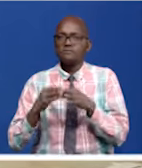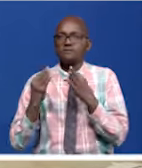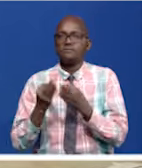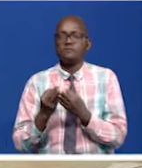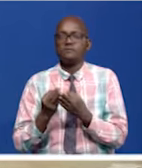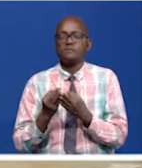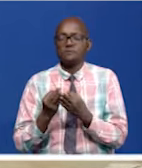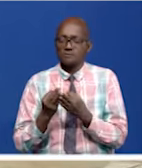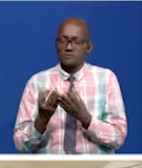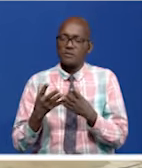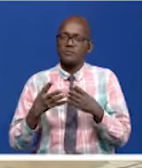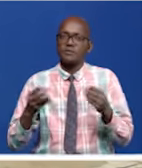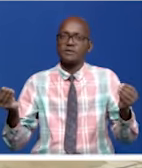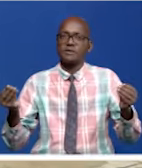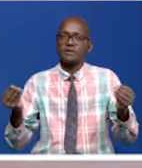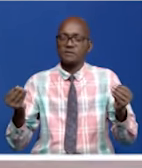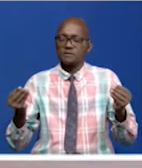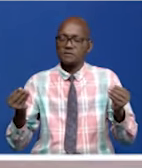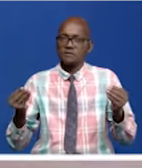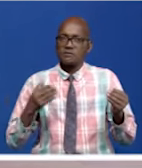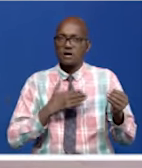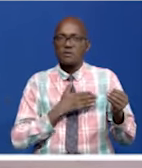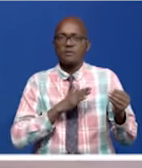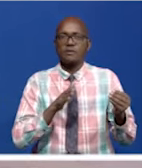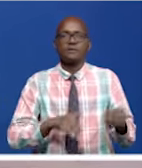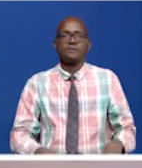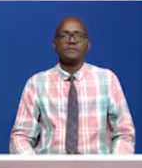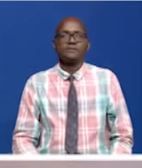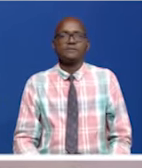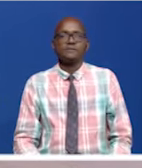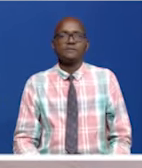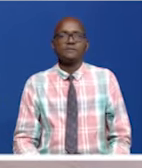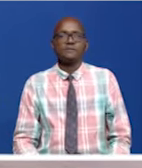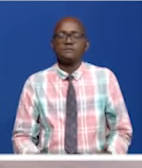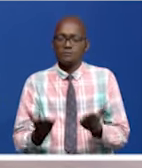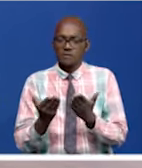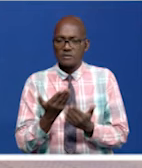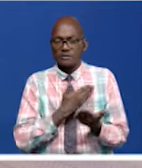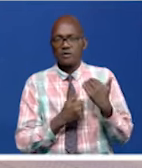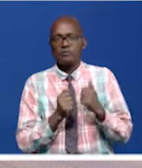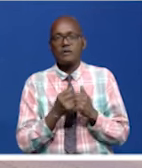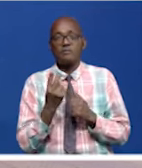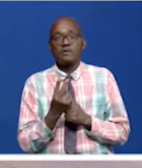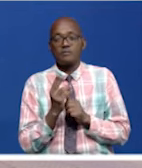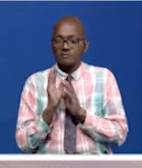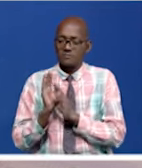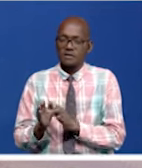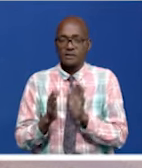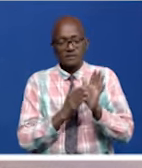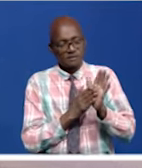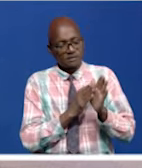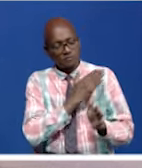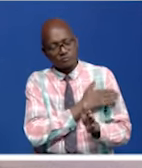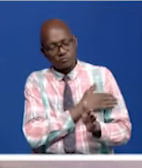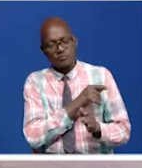wapoteza wapoteza wapendwa wao kalimash ulipokea majeruhi 12 majeruhi 12 ta walipata